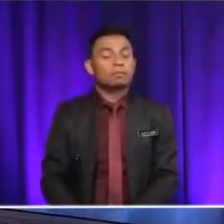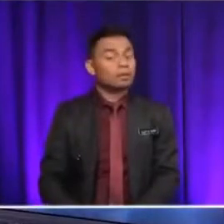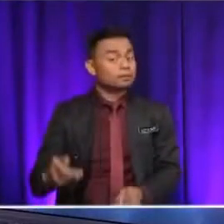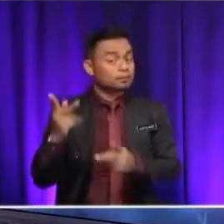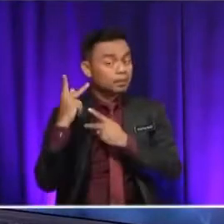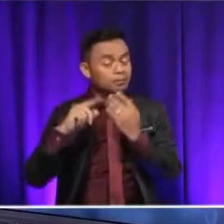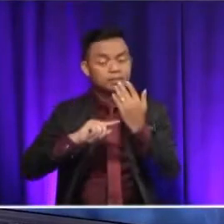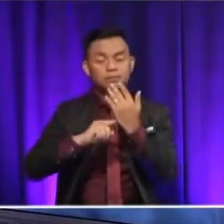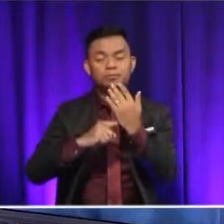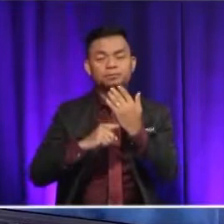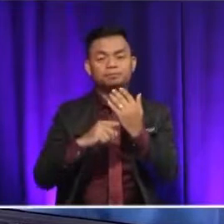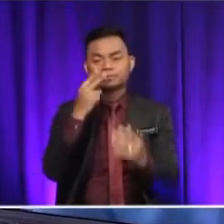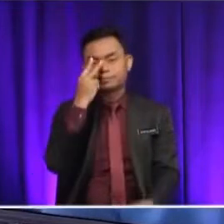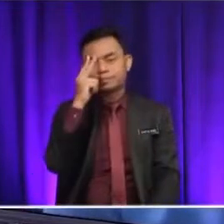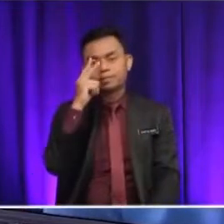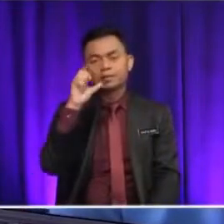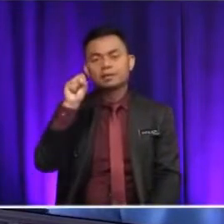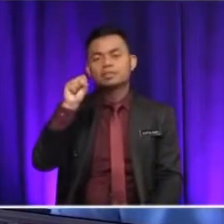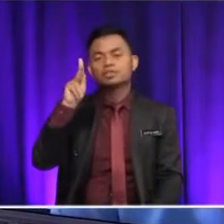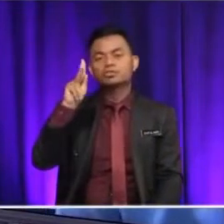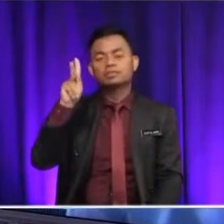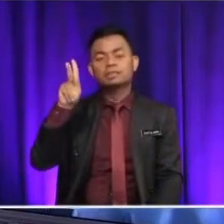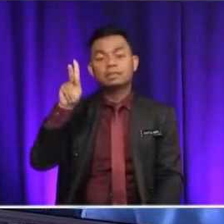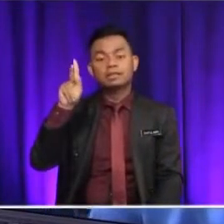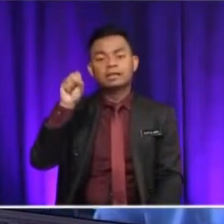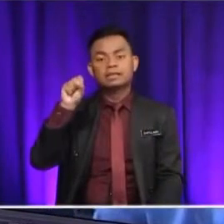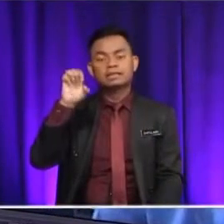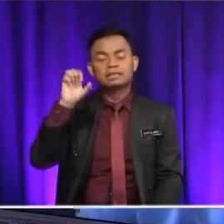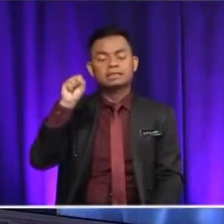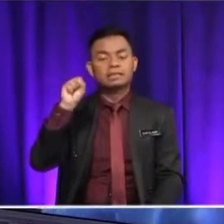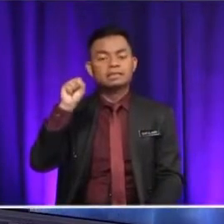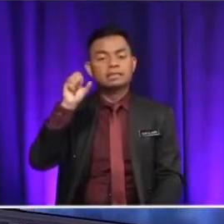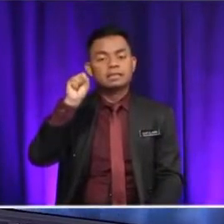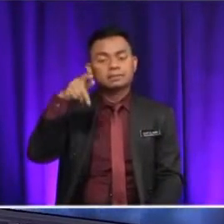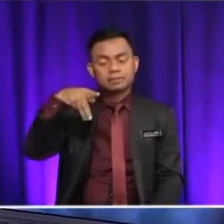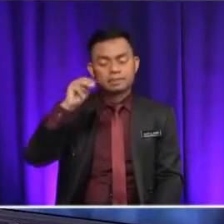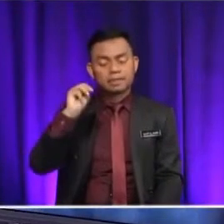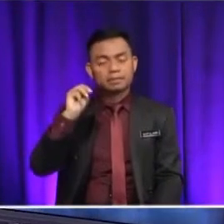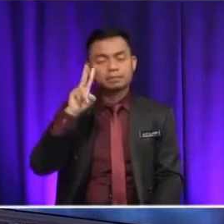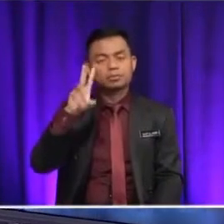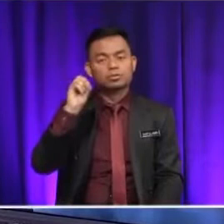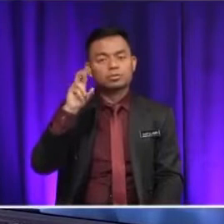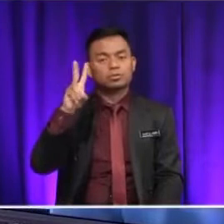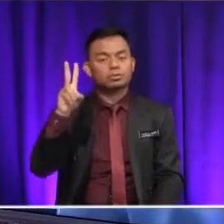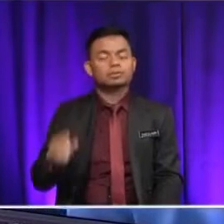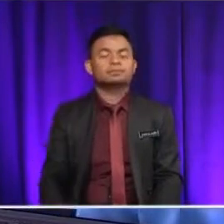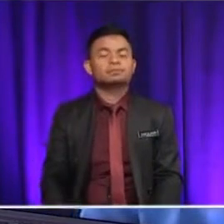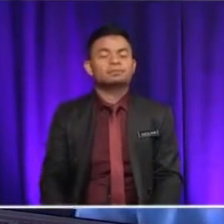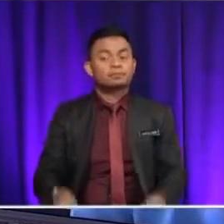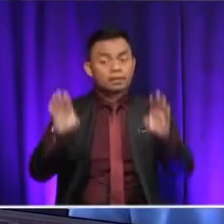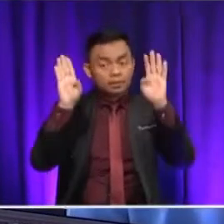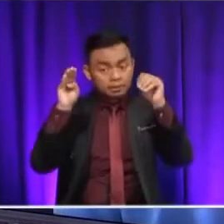Kembali semula menonton Sukses SPM 2022. Mata pelajaran kita adalah Pembinaan Domestik